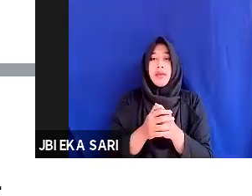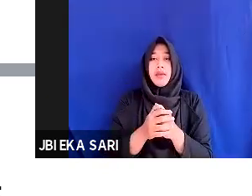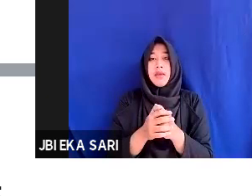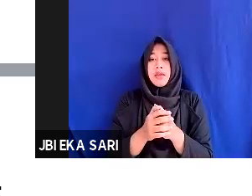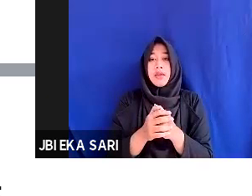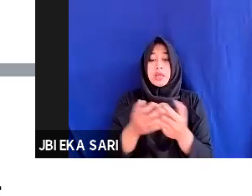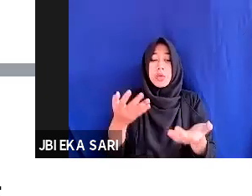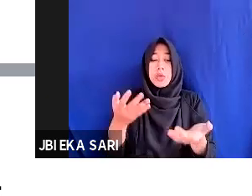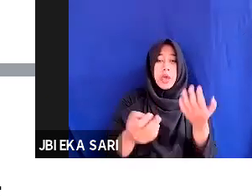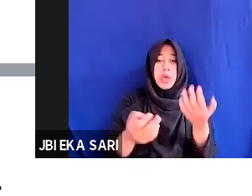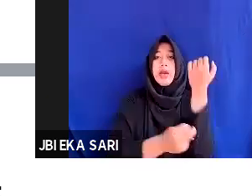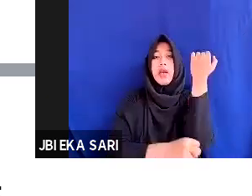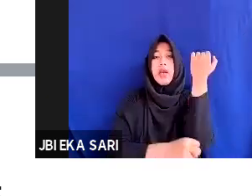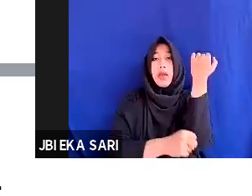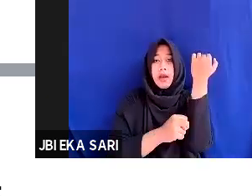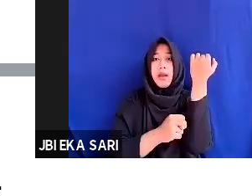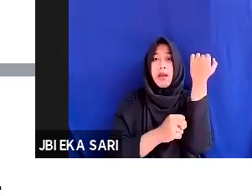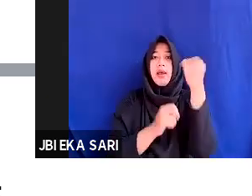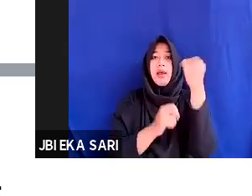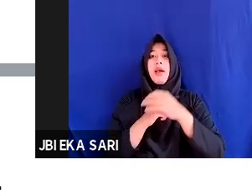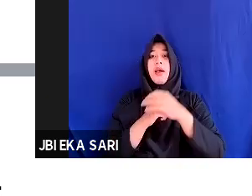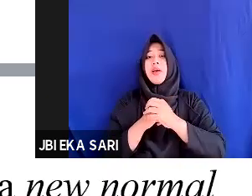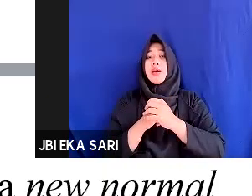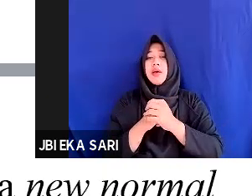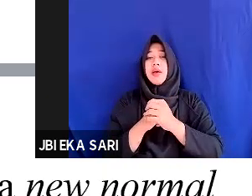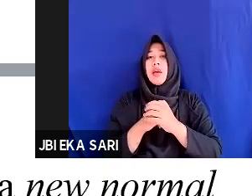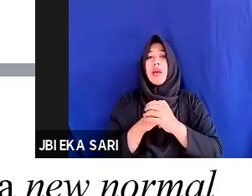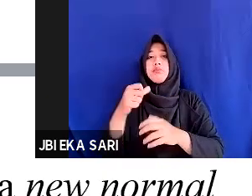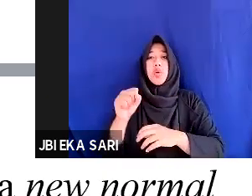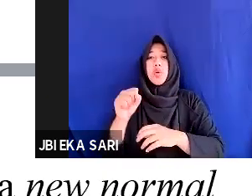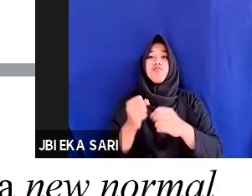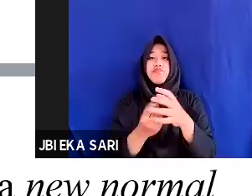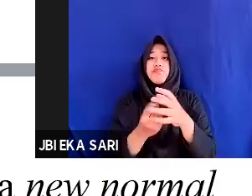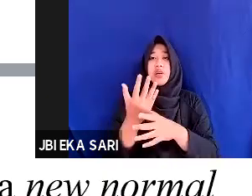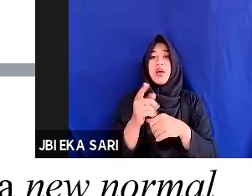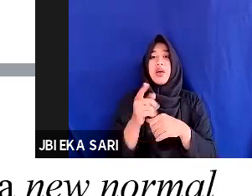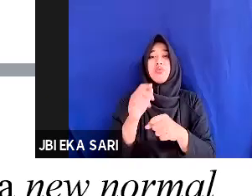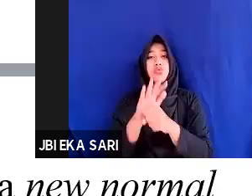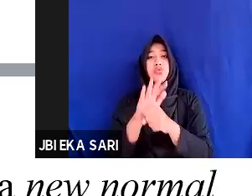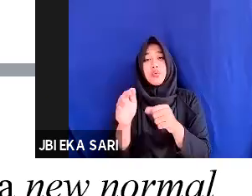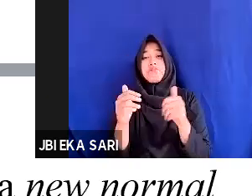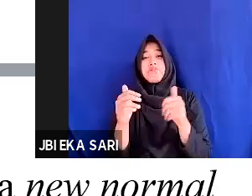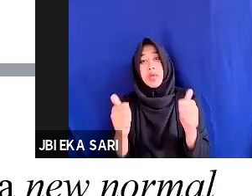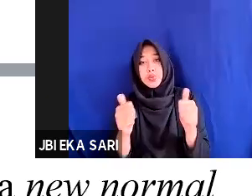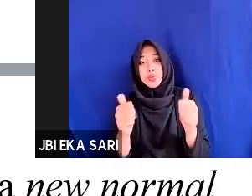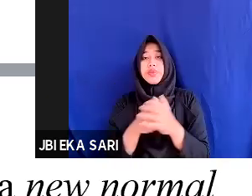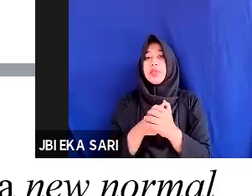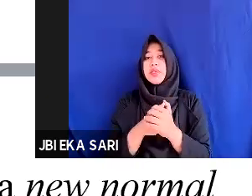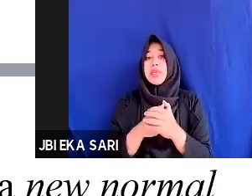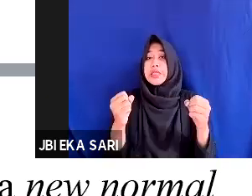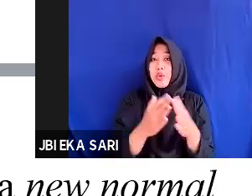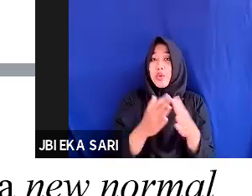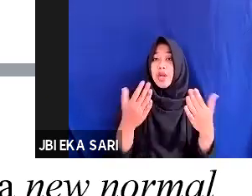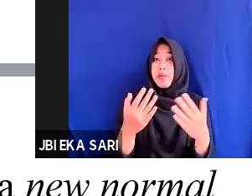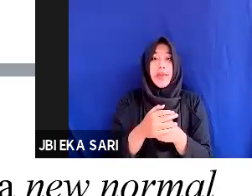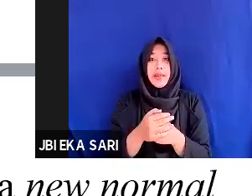negara sedang berkembang lainnya, cukup lumayan bagus. Nah, apa kesimpulan yang bisa kita ambil? Pertama,